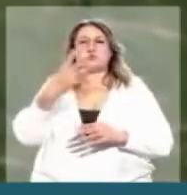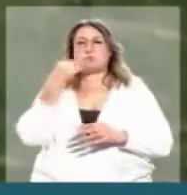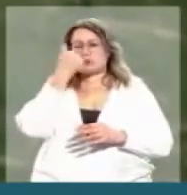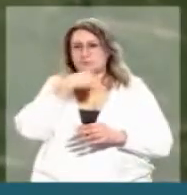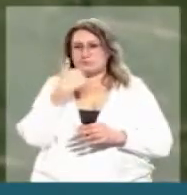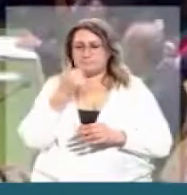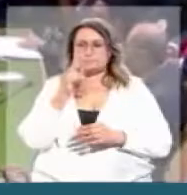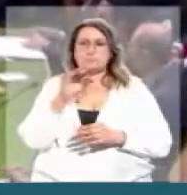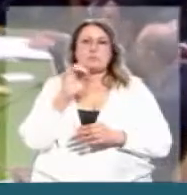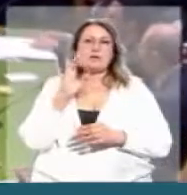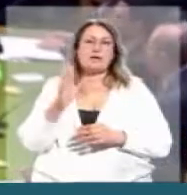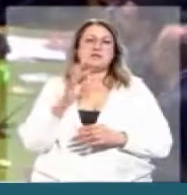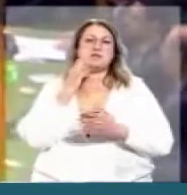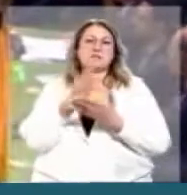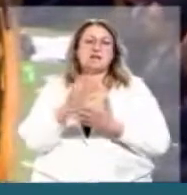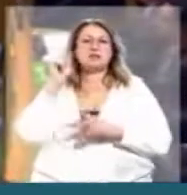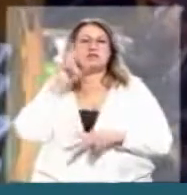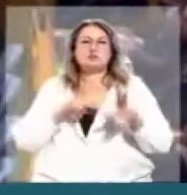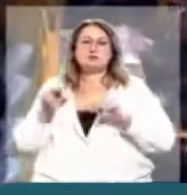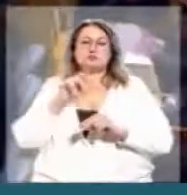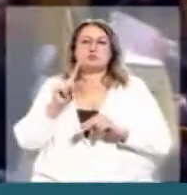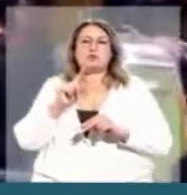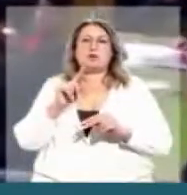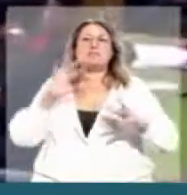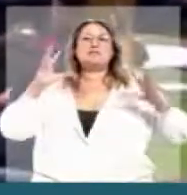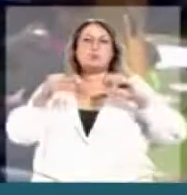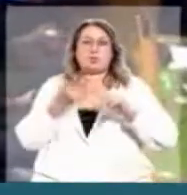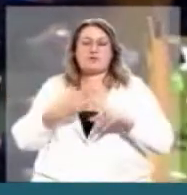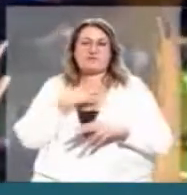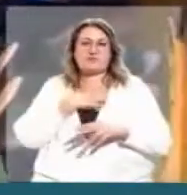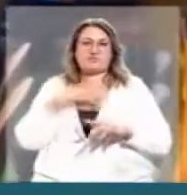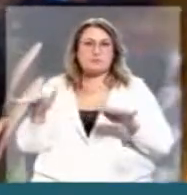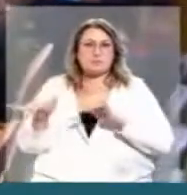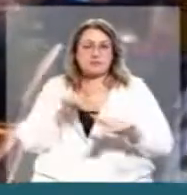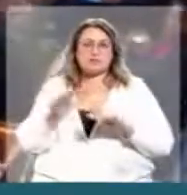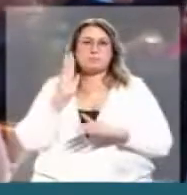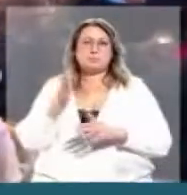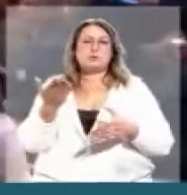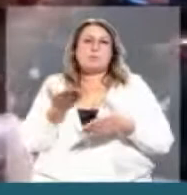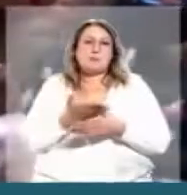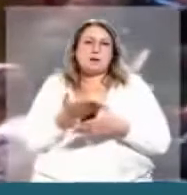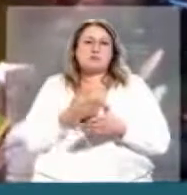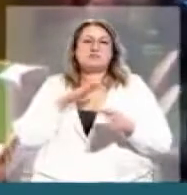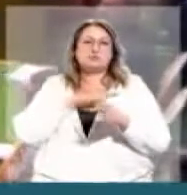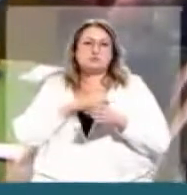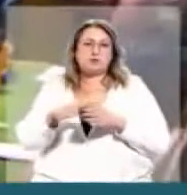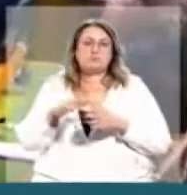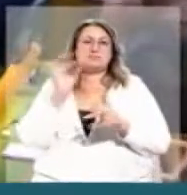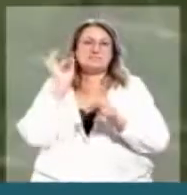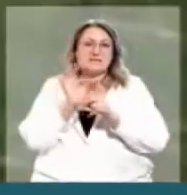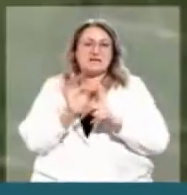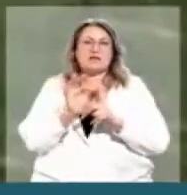году. Касым-Жомарт Токаев высказал надежду, что итоги этого важного мероприятия будут способствовать осуществлению